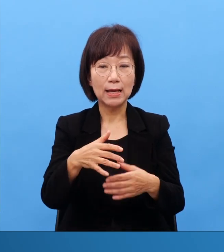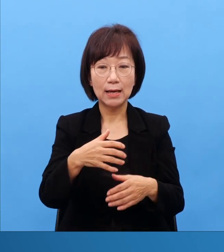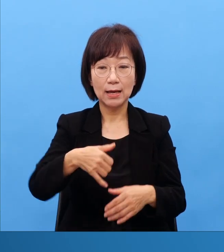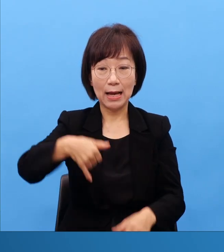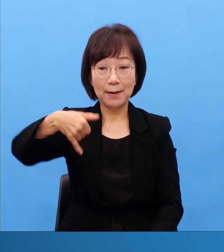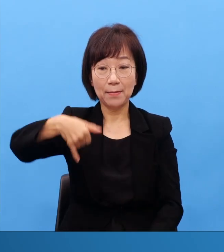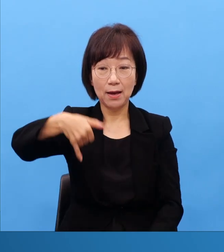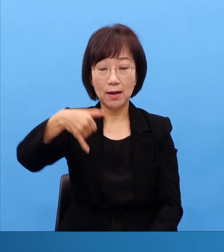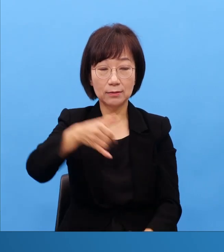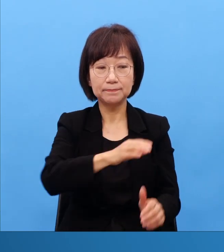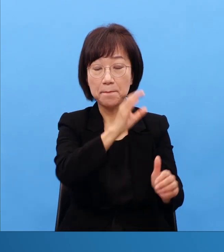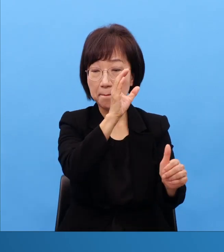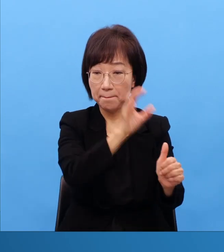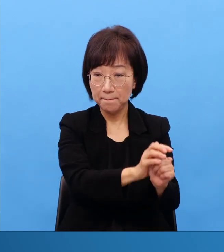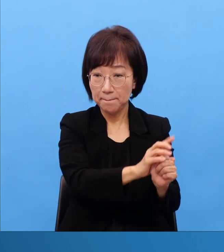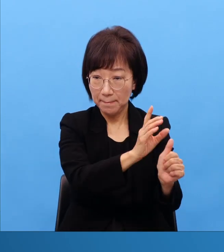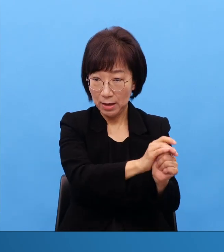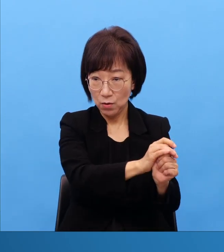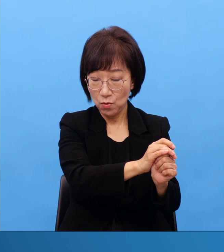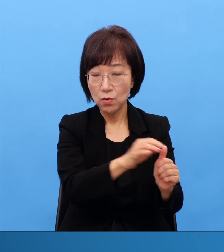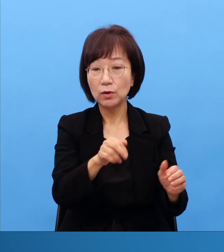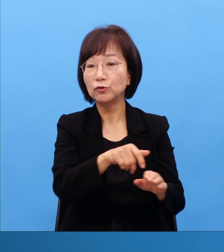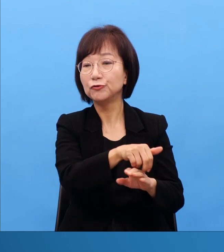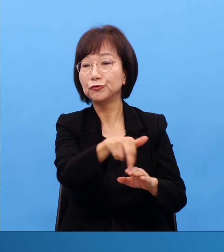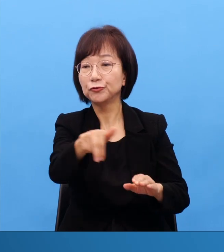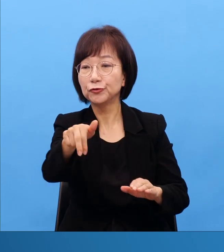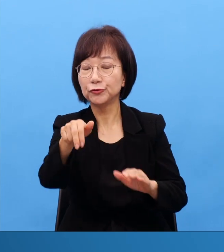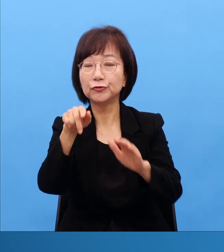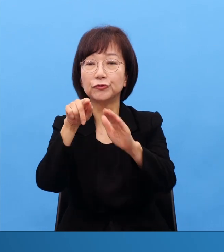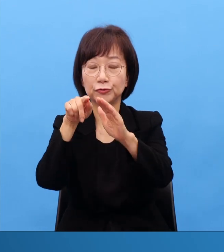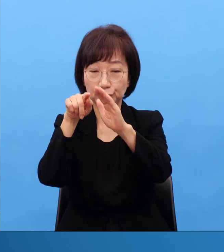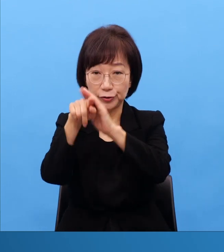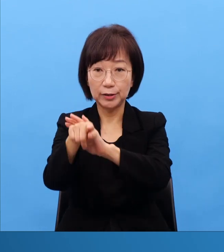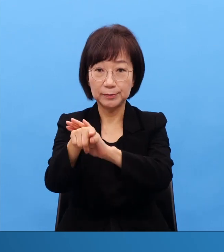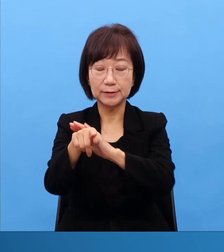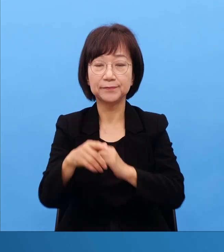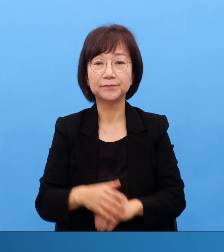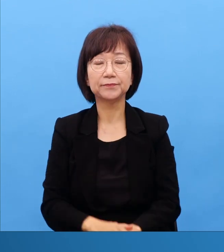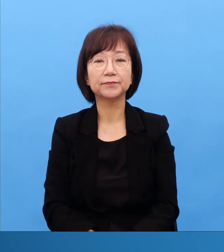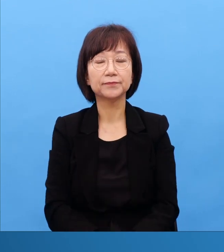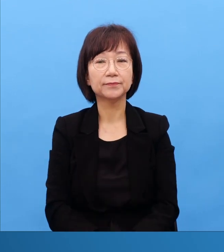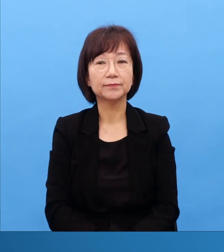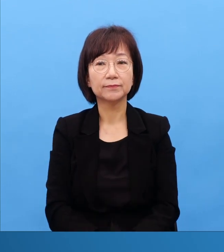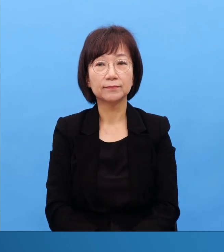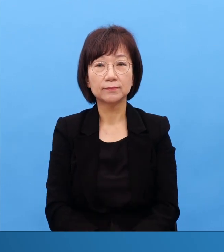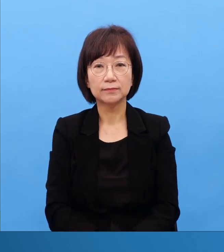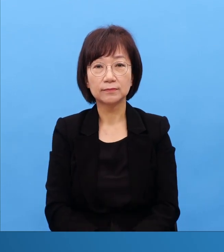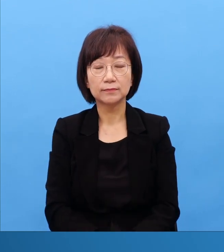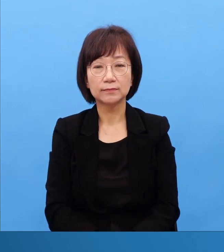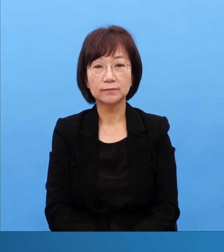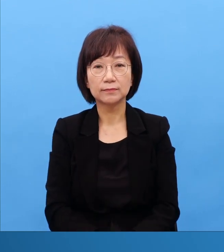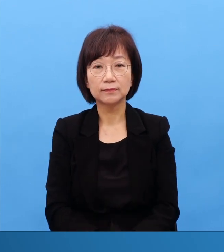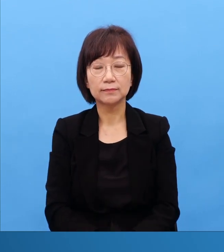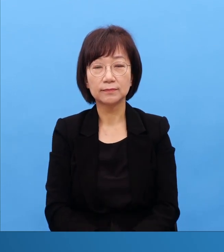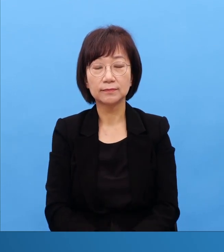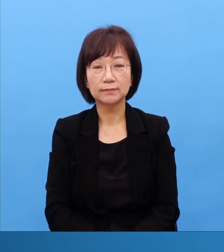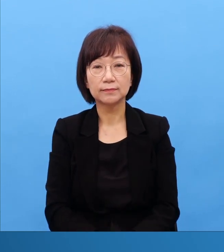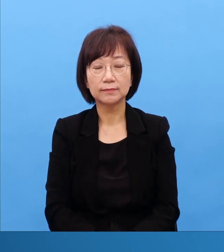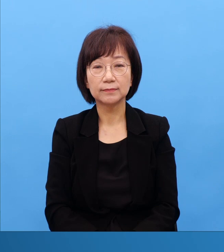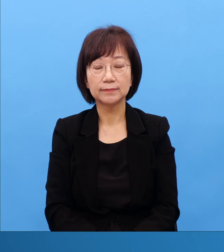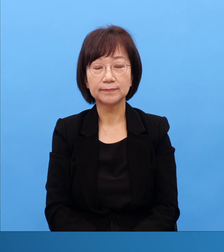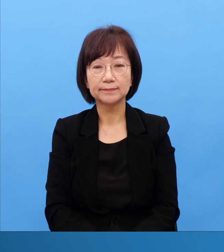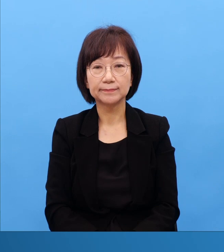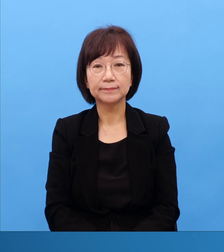to keep all your belongings downstairs, and you have to go in to the building. 그래서 이제 그 뭐 그 영어로만 거기 나오기